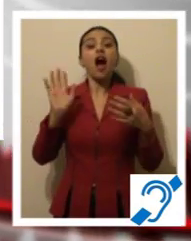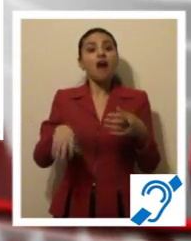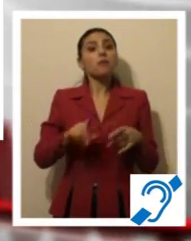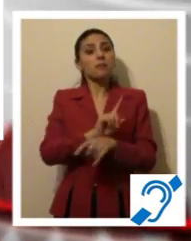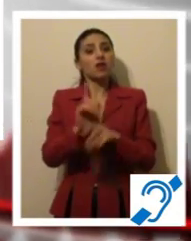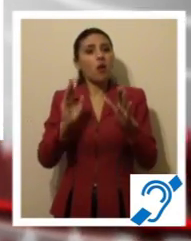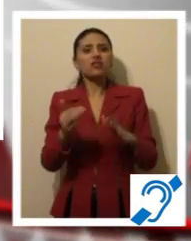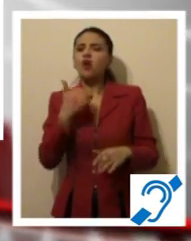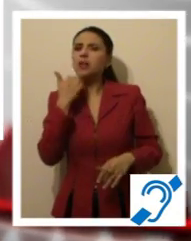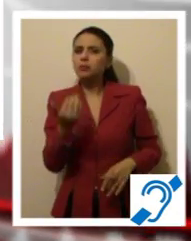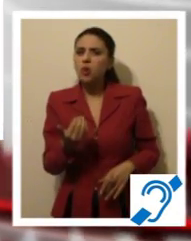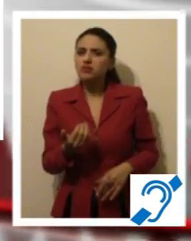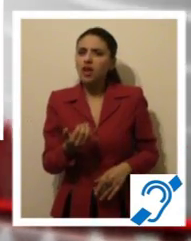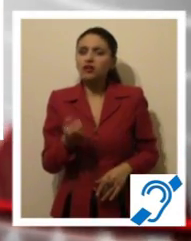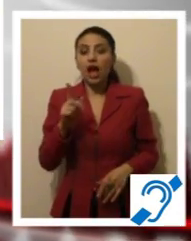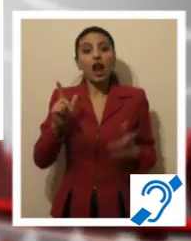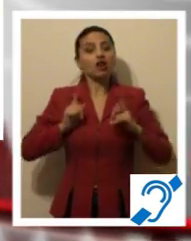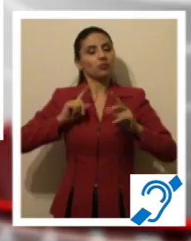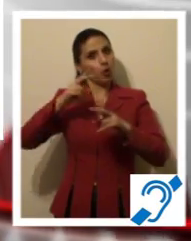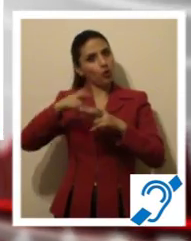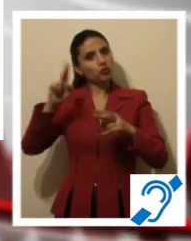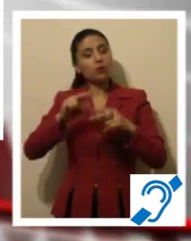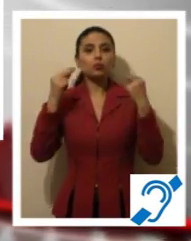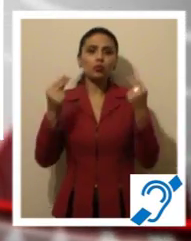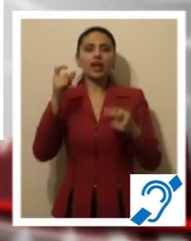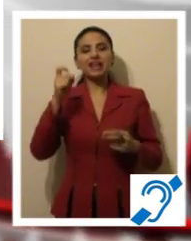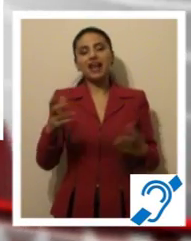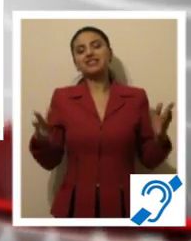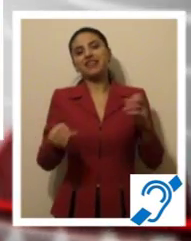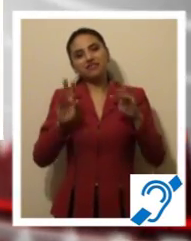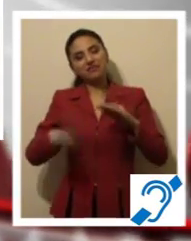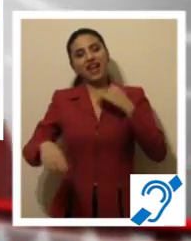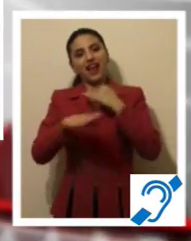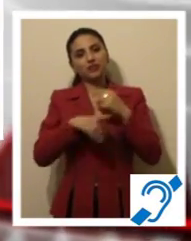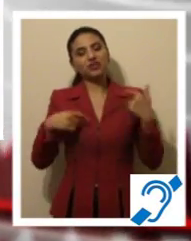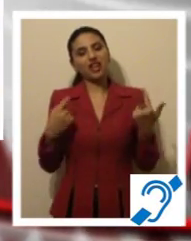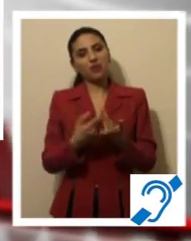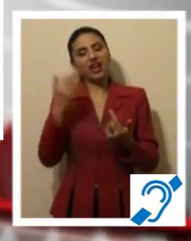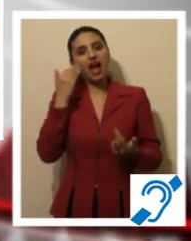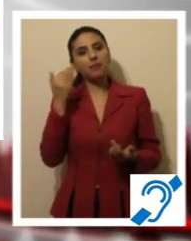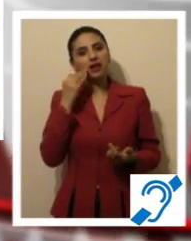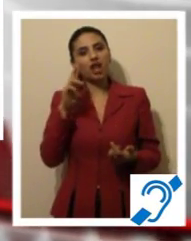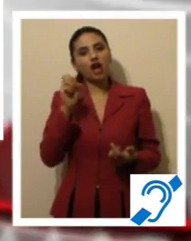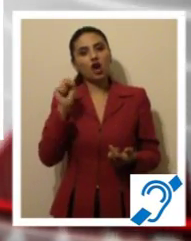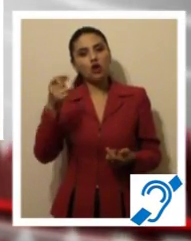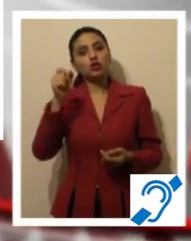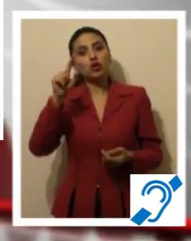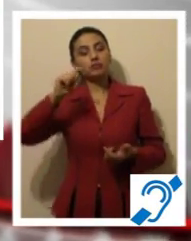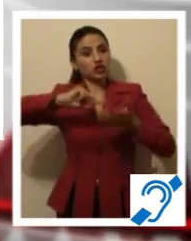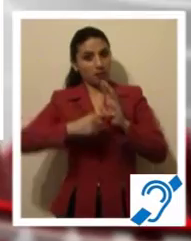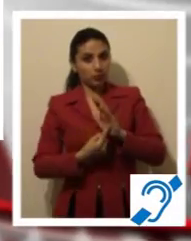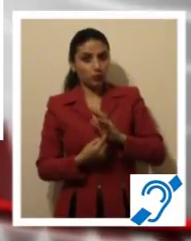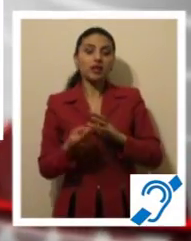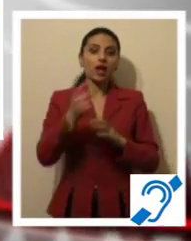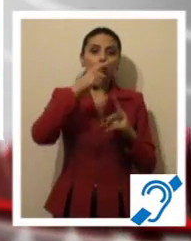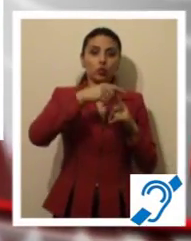proaste, dar îi aștept în continuare, cu bune, cu rele, să fie alături de noi. Americanul Ros cu 12 puncte, Tudor și